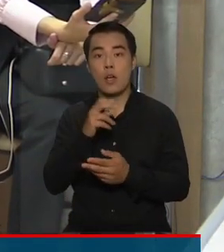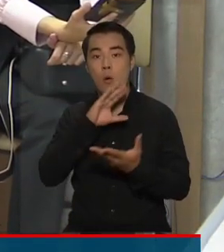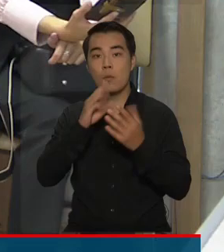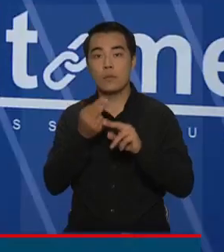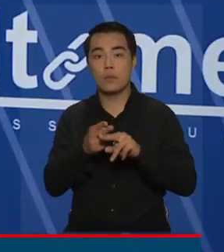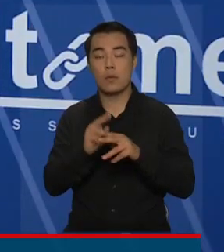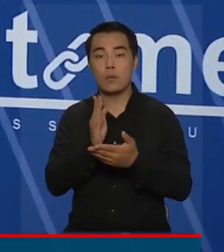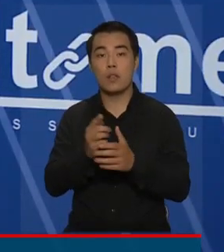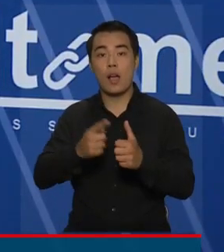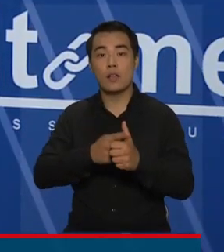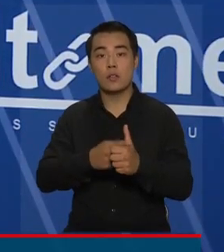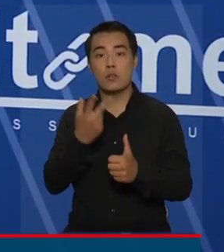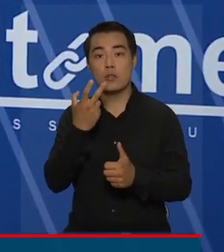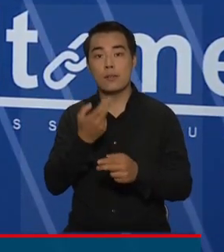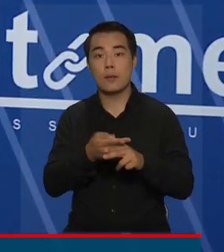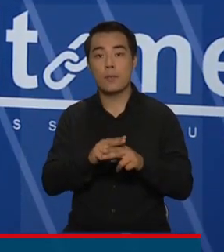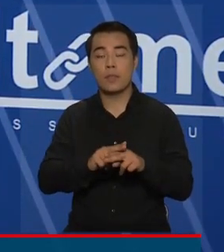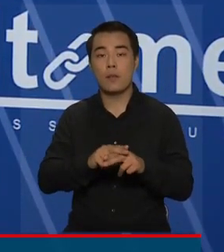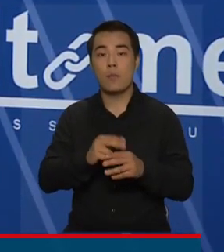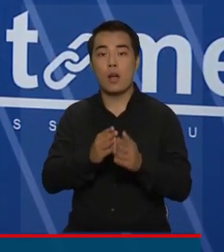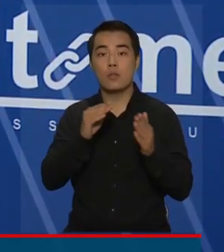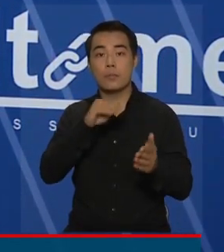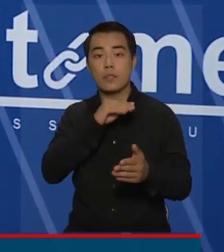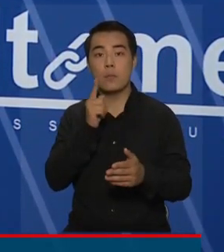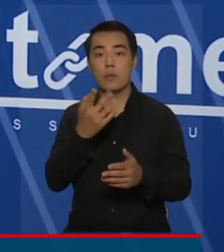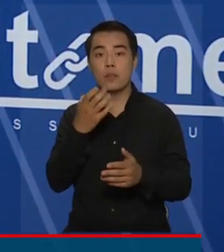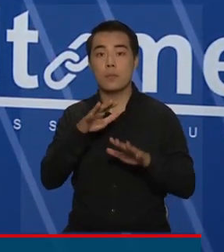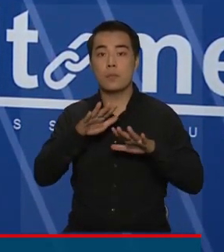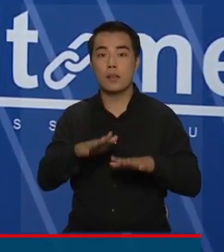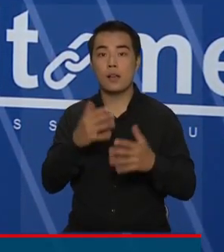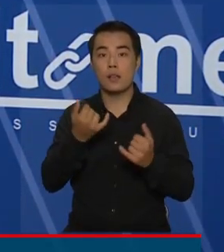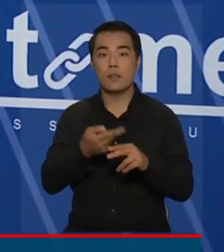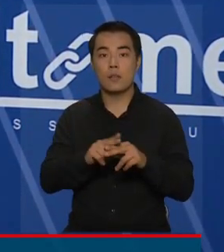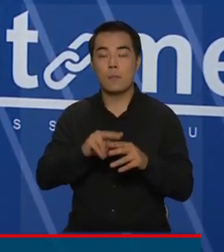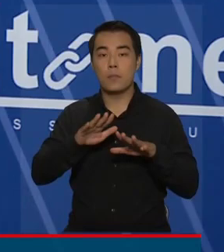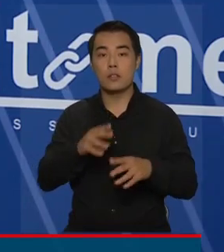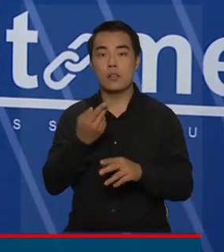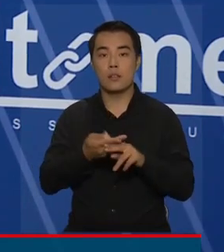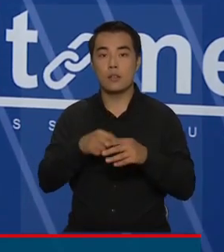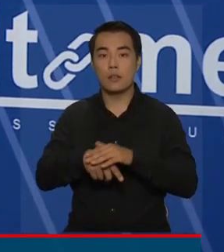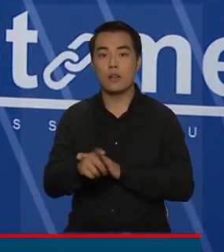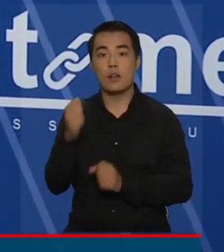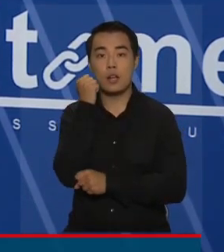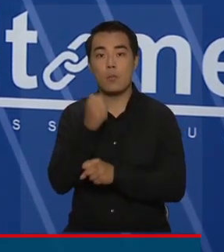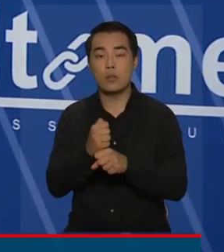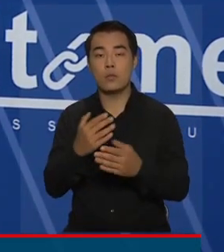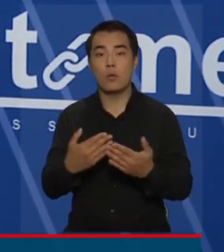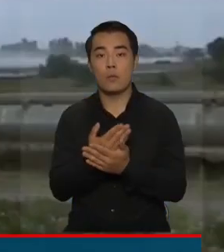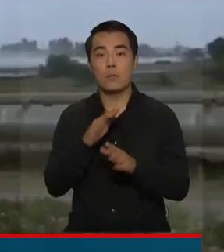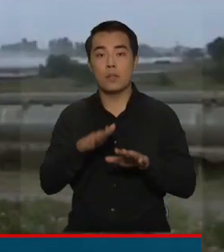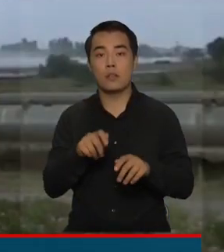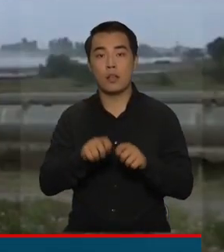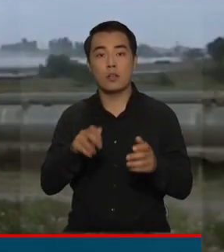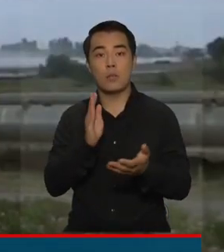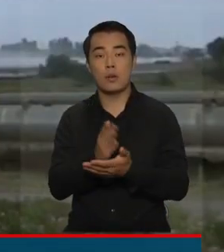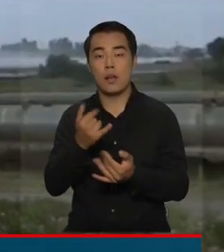yok. Atalgan 300 coğarı bölüm, yani 1500 arnayı bölüm. Осы 1800 адамды ядролық сейсмикалық базасына дайындауымыз дайынбыз.